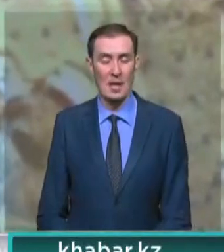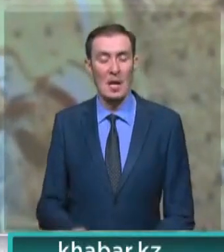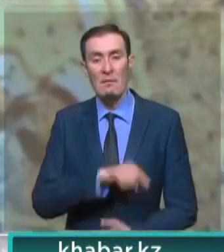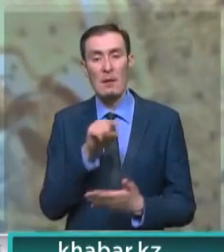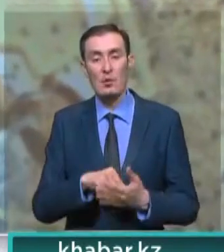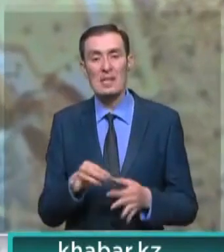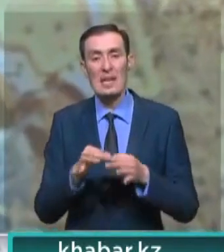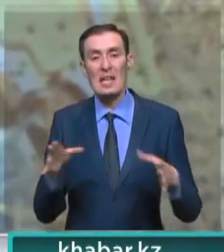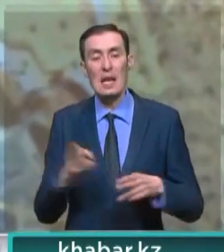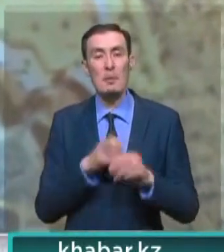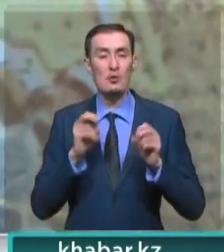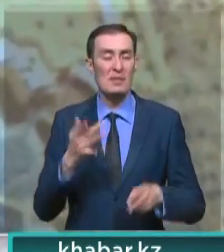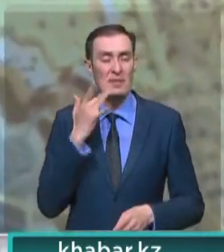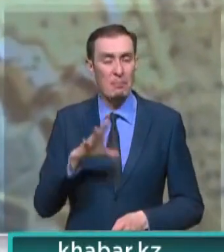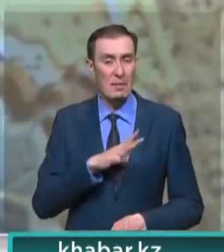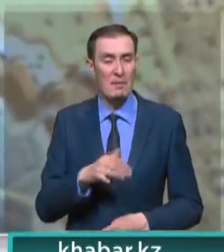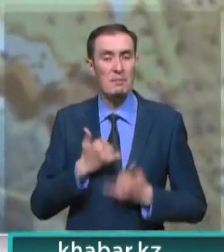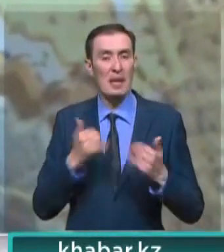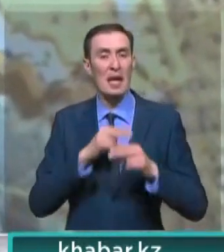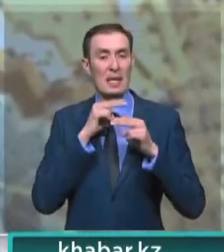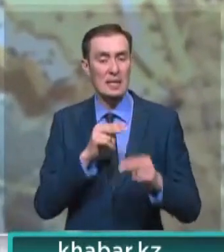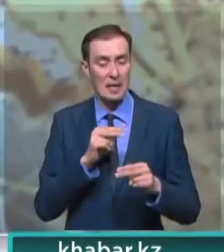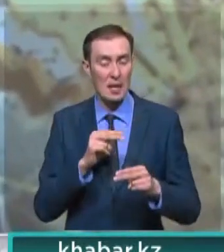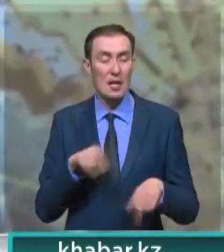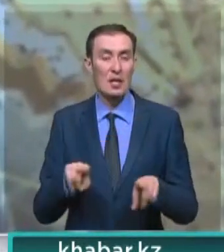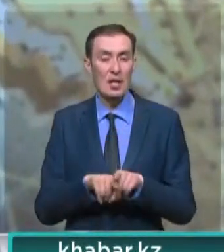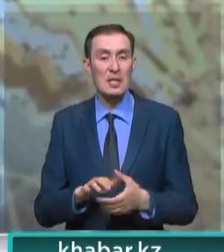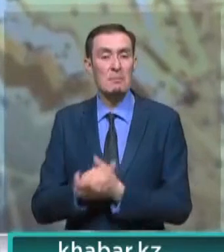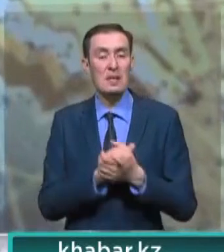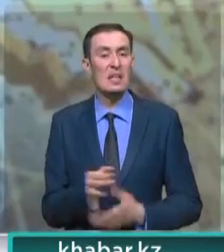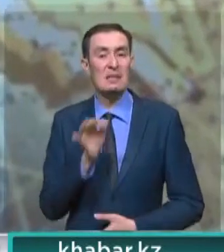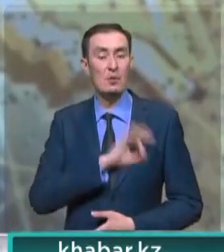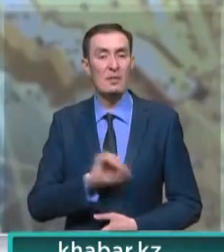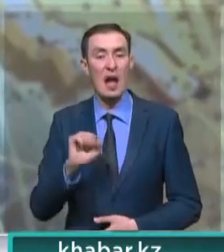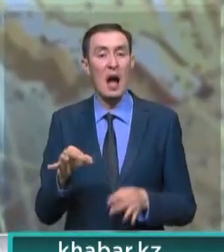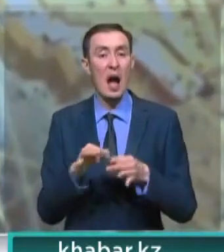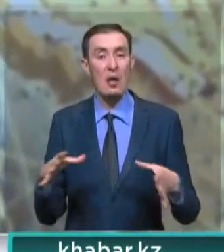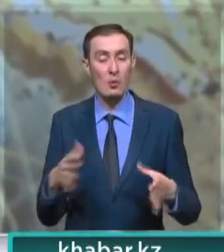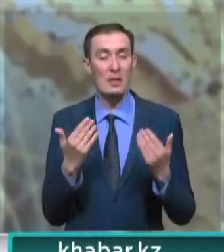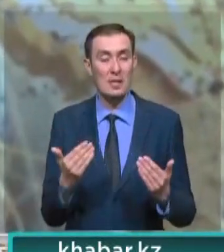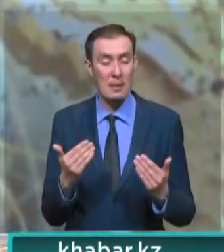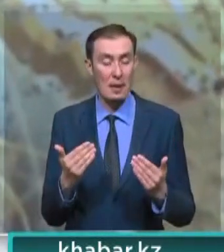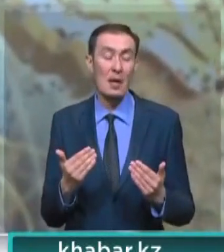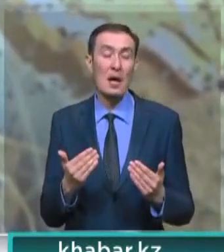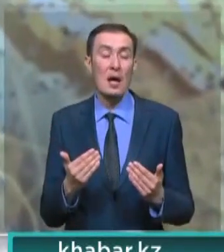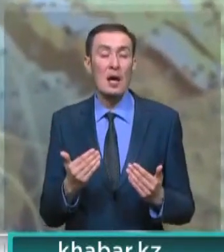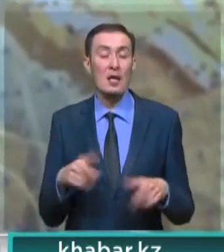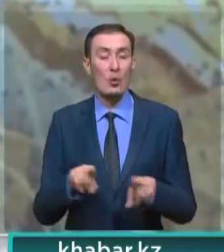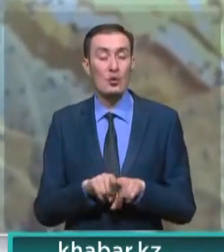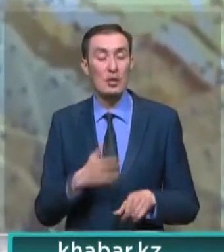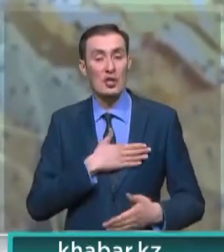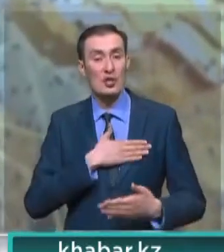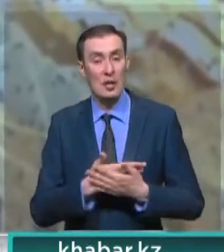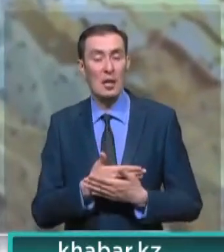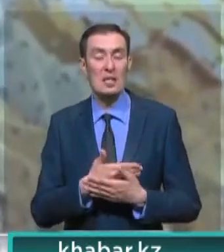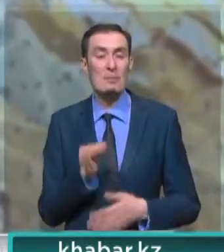Вопрос ядерной безопасности всегда был в приоритете нашего государства, как и мирное использование атома. И сейчас еще об одном нашем шаге в